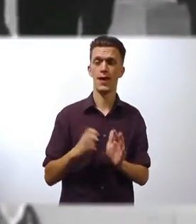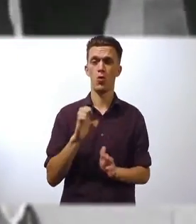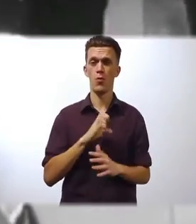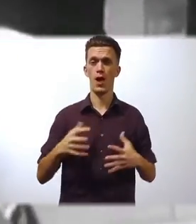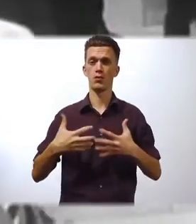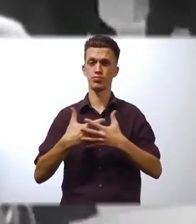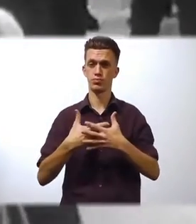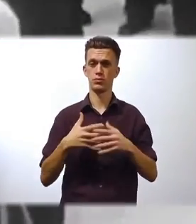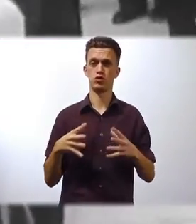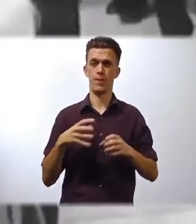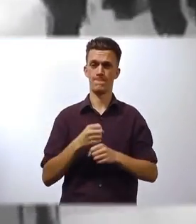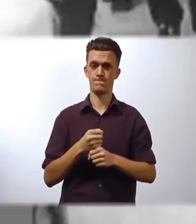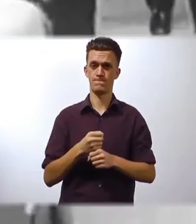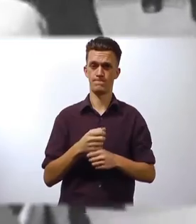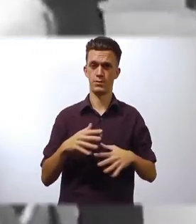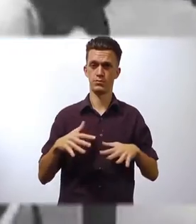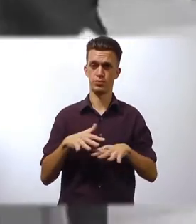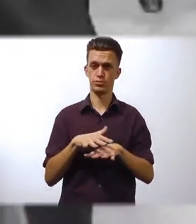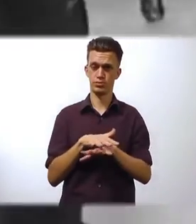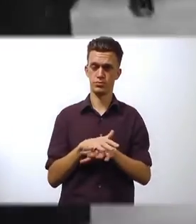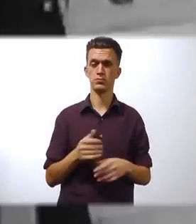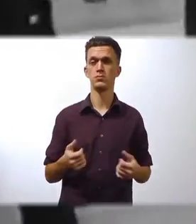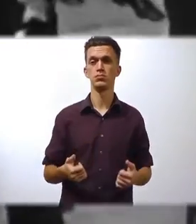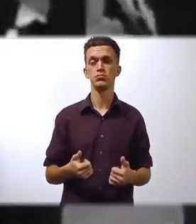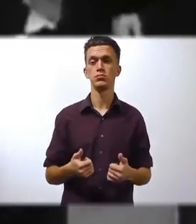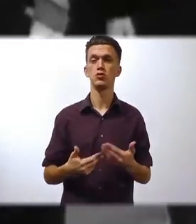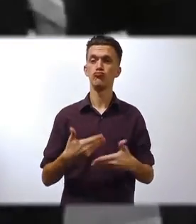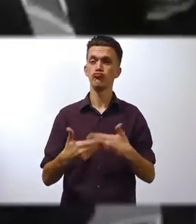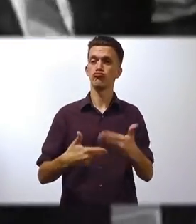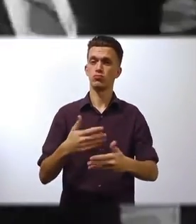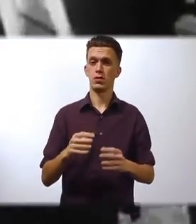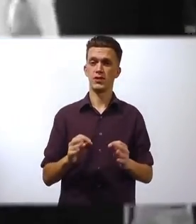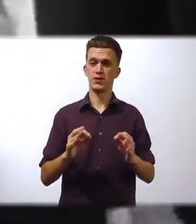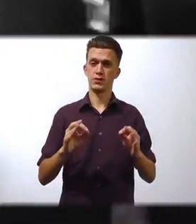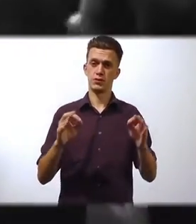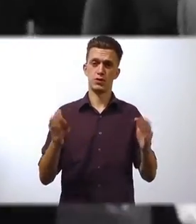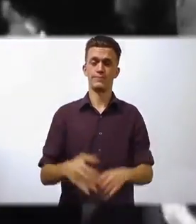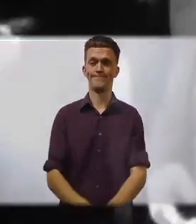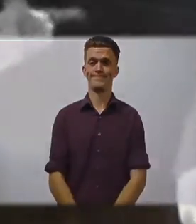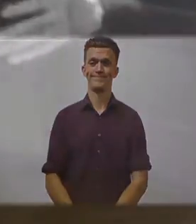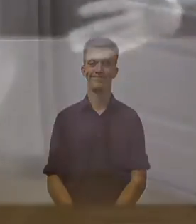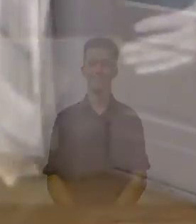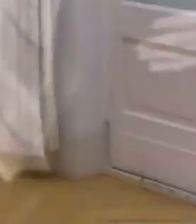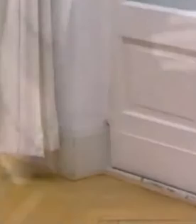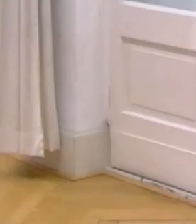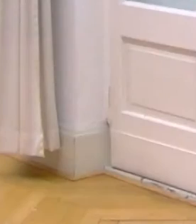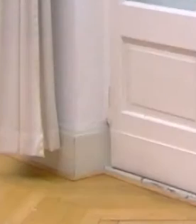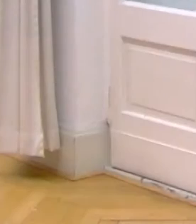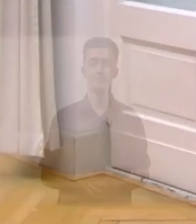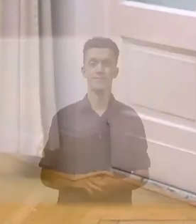europäischen Konferenzen und sowohl für die europäische Integration, aber auch für die deutsch-französische Beziehung sehr viel taten. Interessant bei diesen